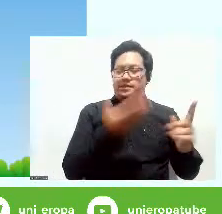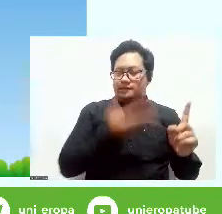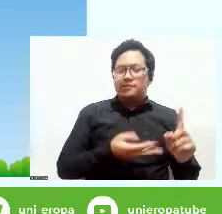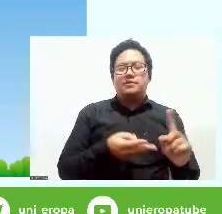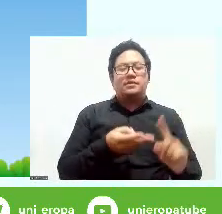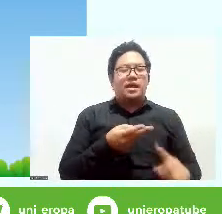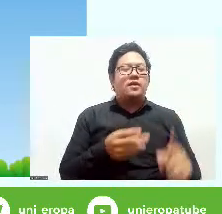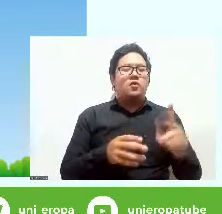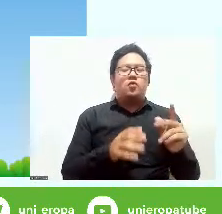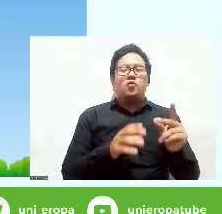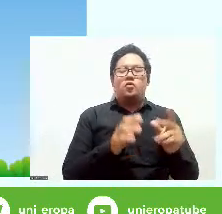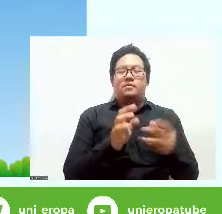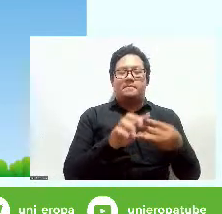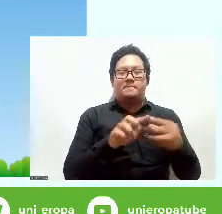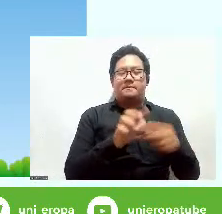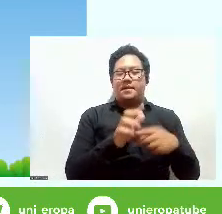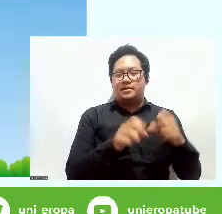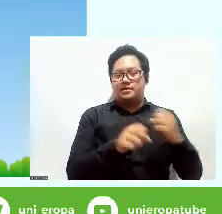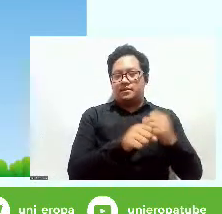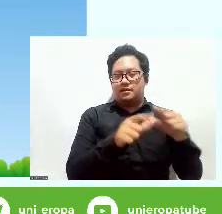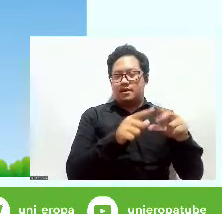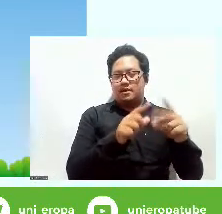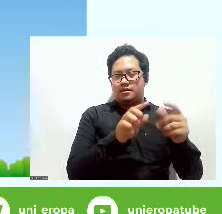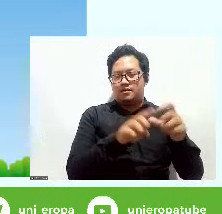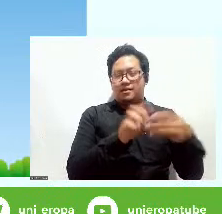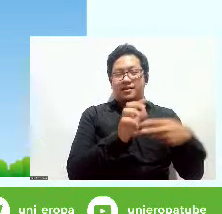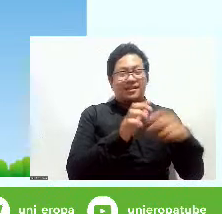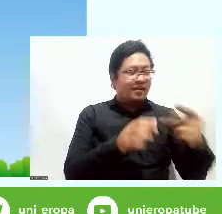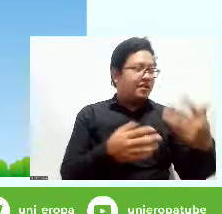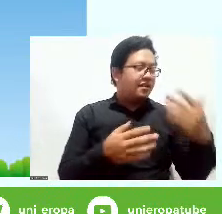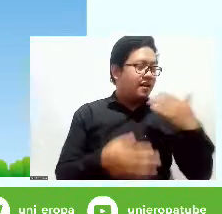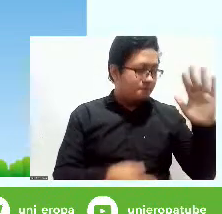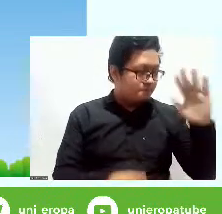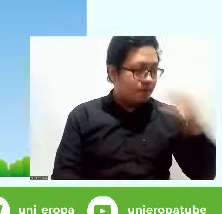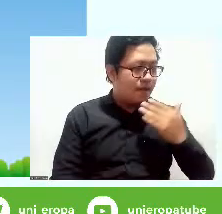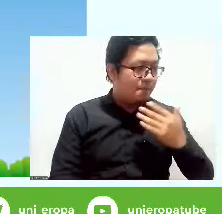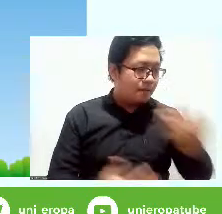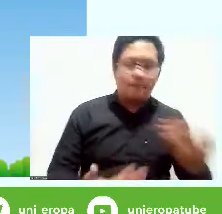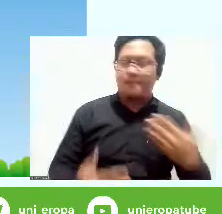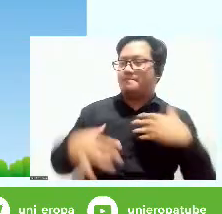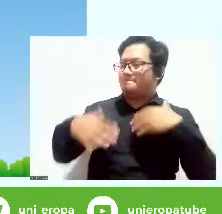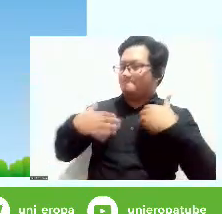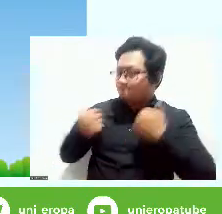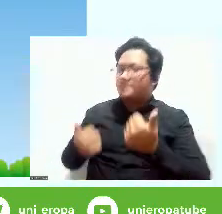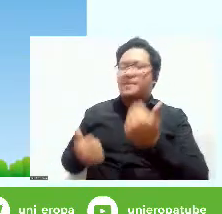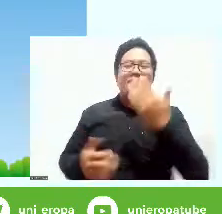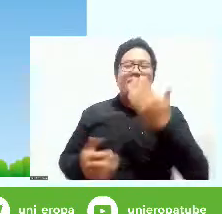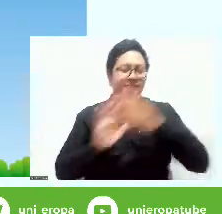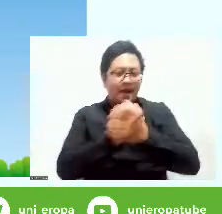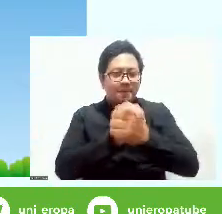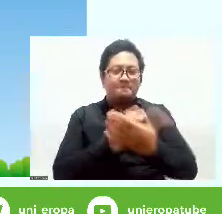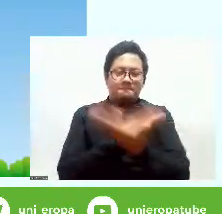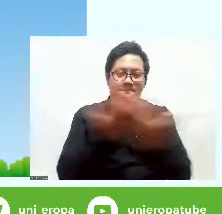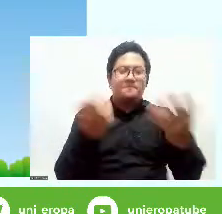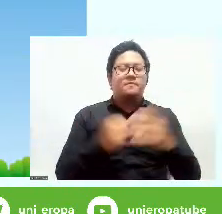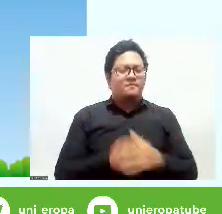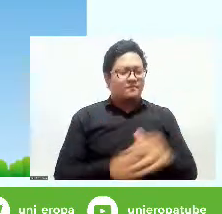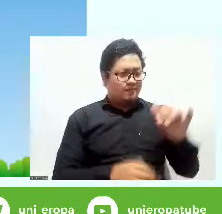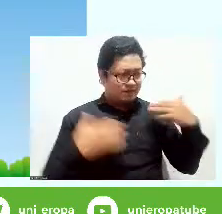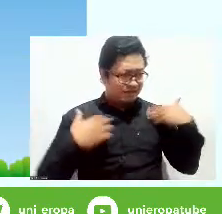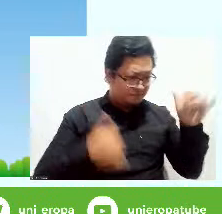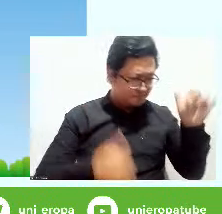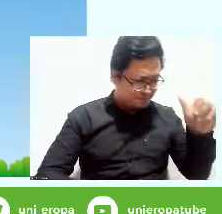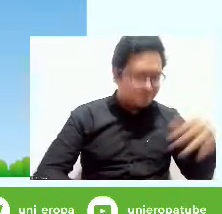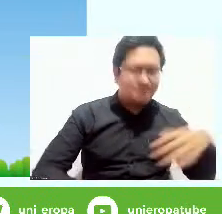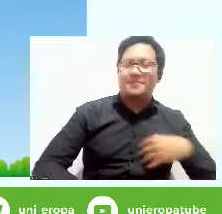kabar Kabar baik Sam kenal semuanya salam kenal ya sehat MPR dia hari ini